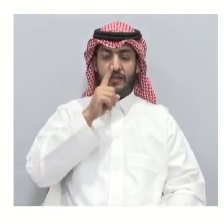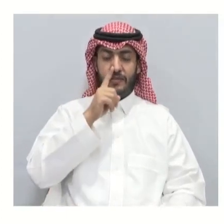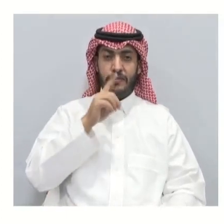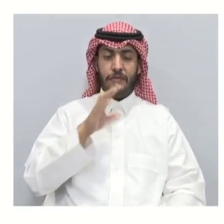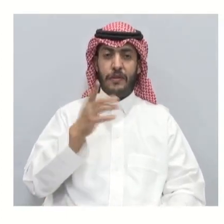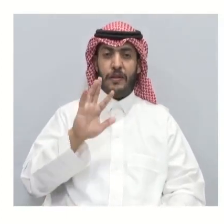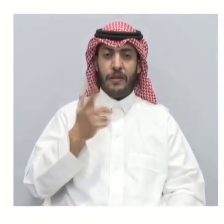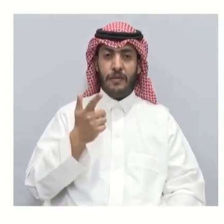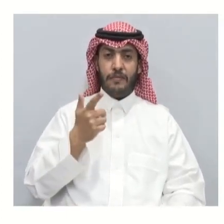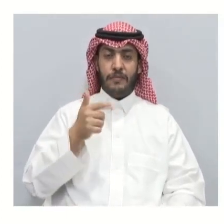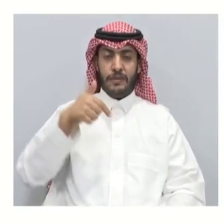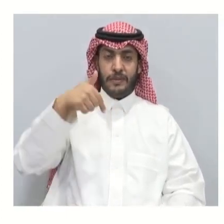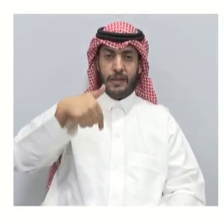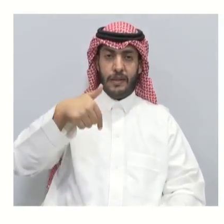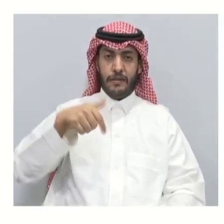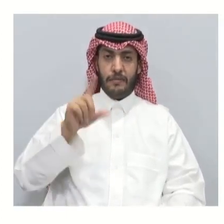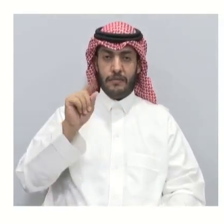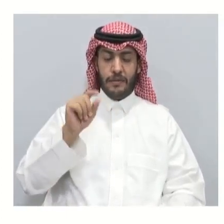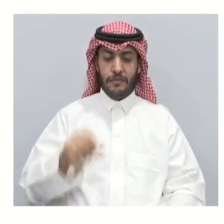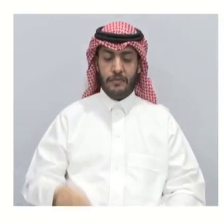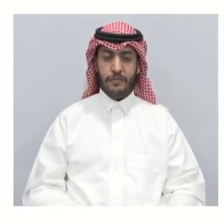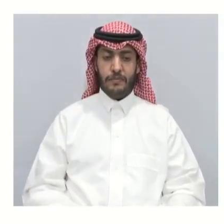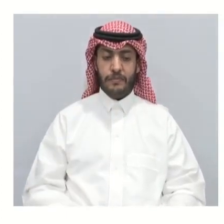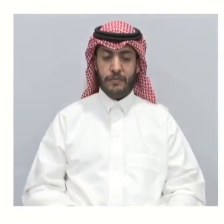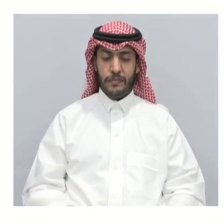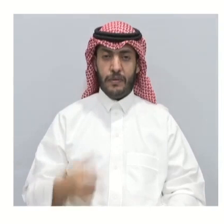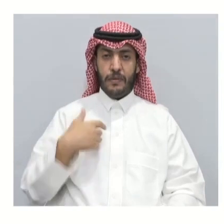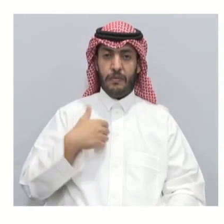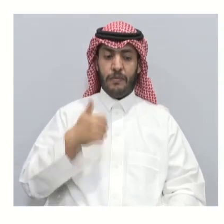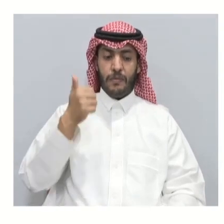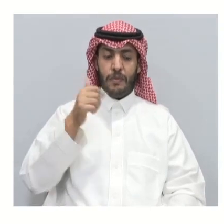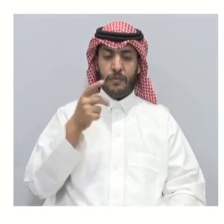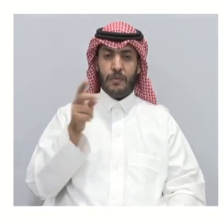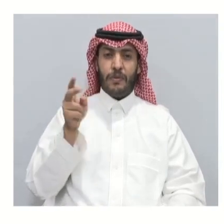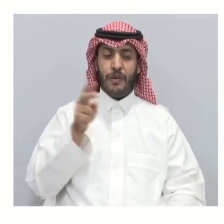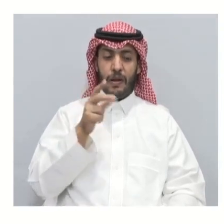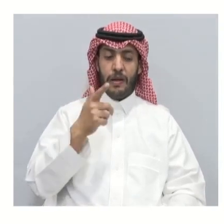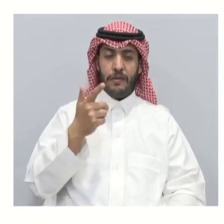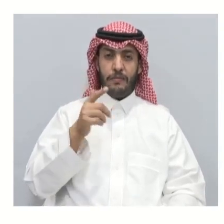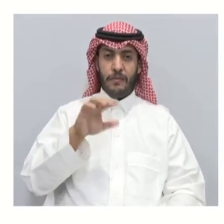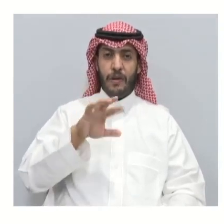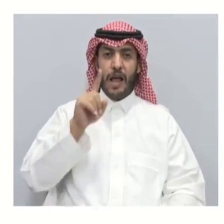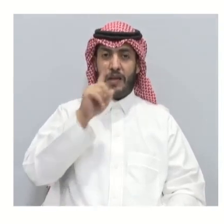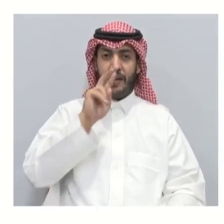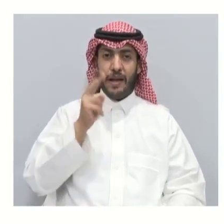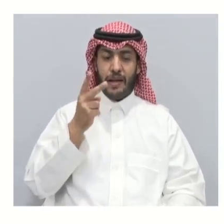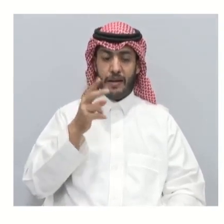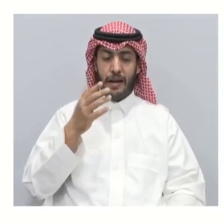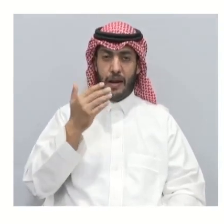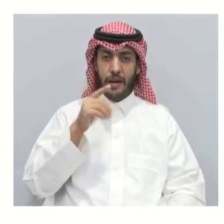اذا عددها سته بارك الله فيكم اذا استطيع ان اكتب هنا الكسر الذي يمثل الاشياء غير الصفراء